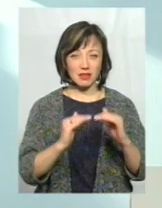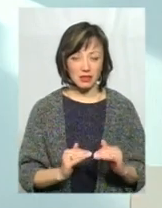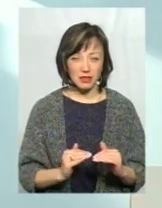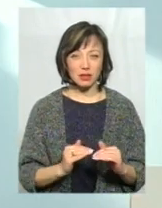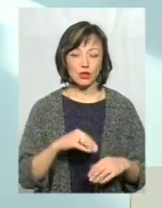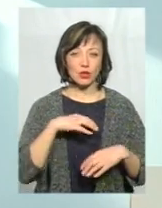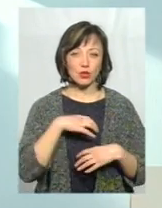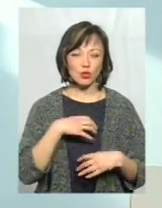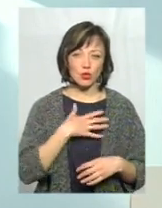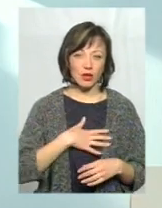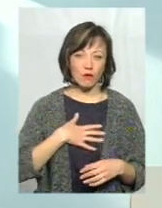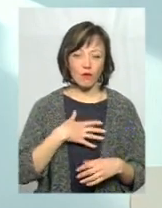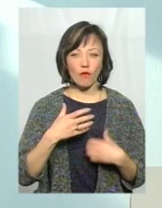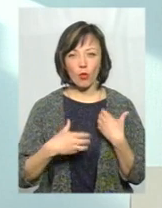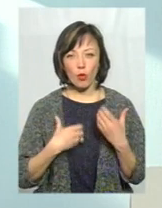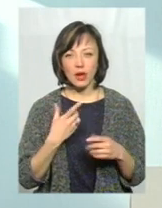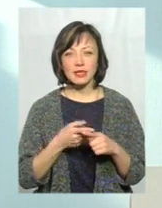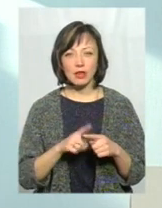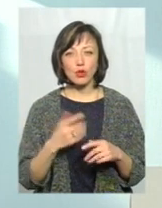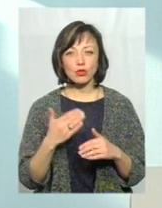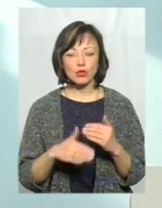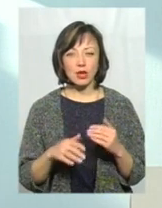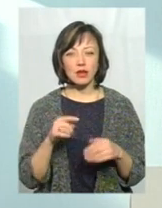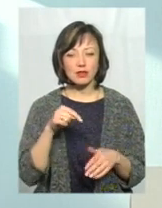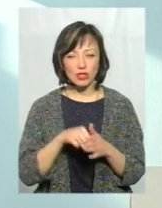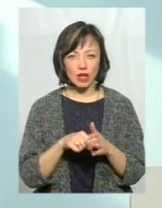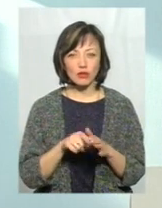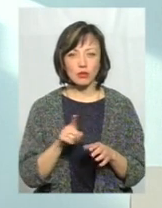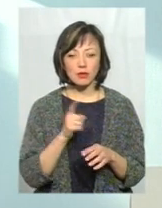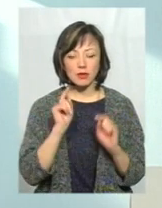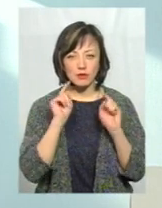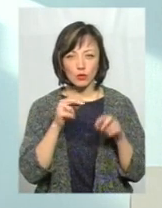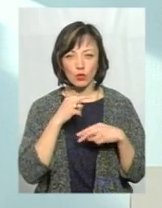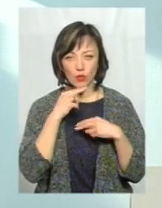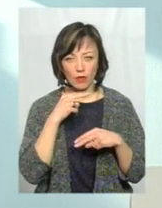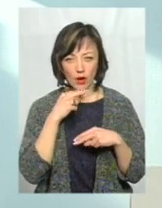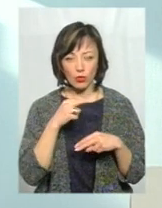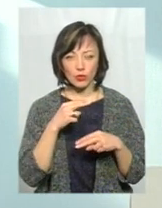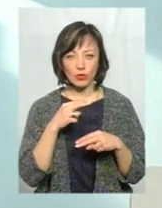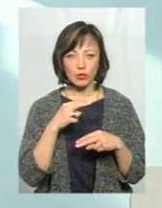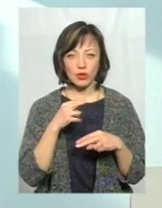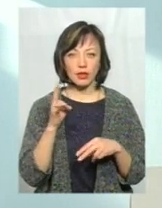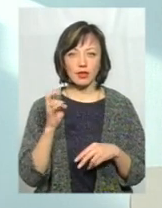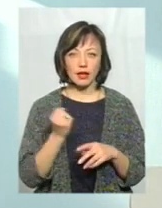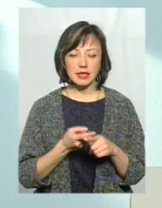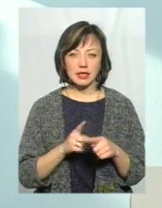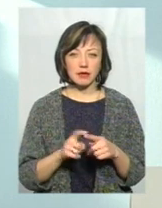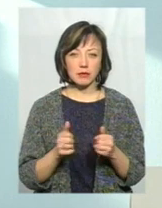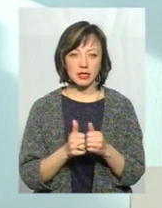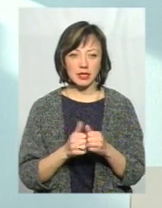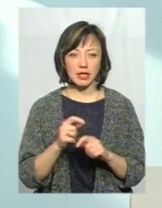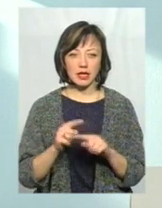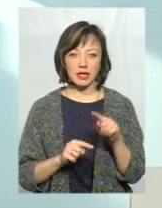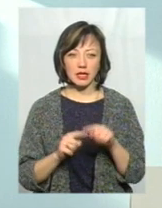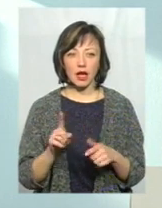туга, тривога, переживання, це вже є дзвіночок до того, щоб ми звернули увагу на цих близьких,